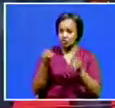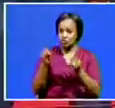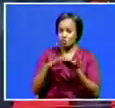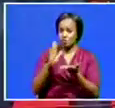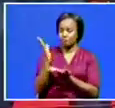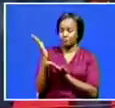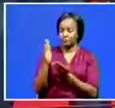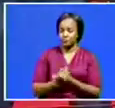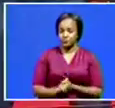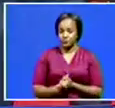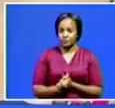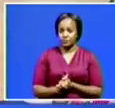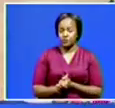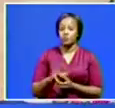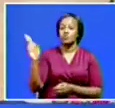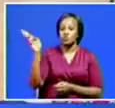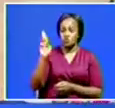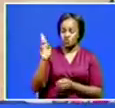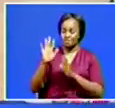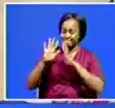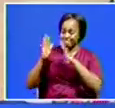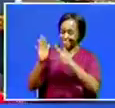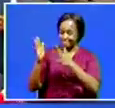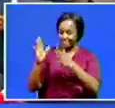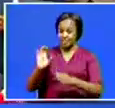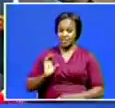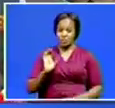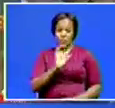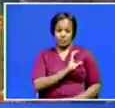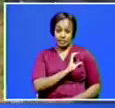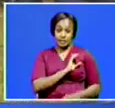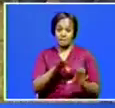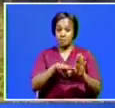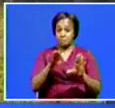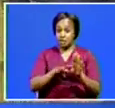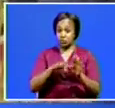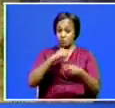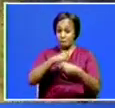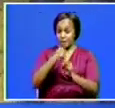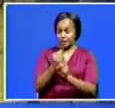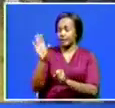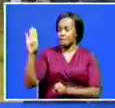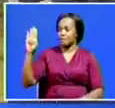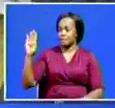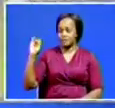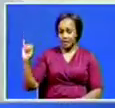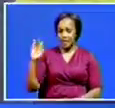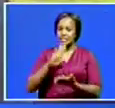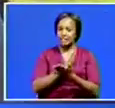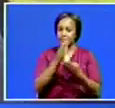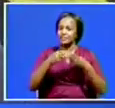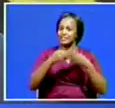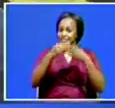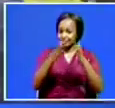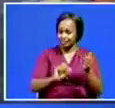Rais Uhuru Kenyatta alipongeza muda wa kuhudumu kwa jopokazi la mapatano ya kitaifa BBI. Viongozi kadhaa walimuunga mkono.